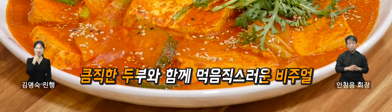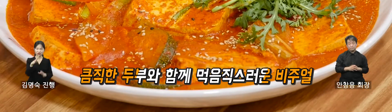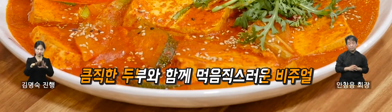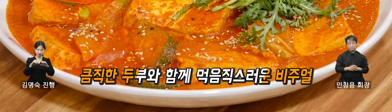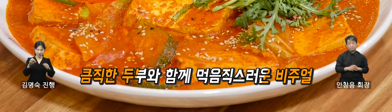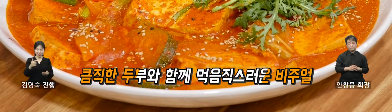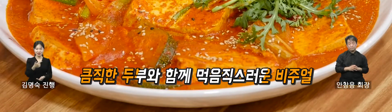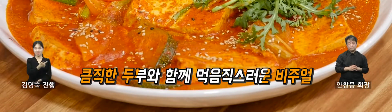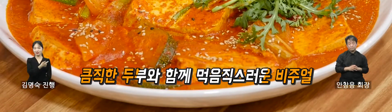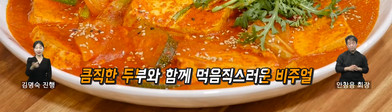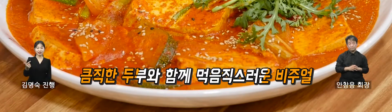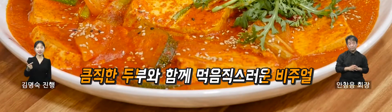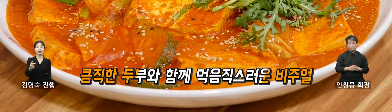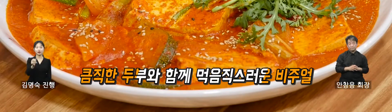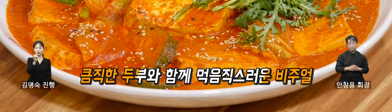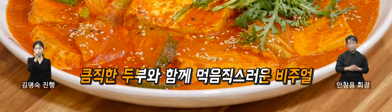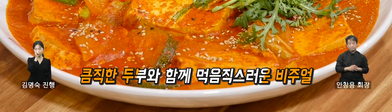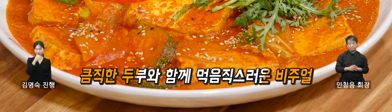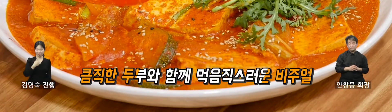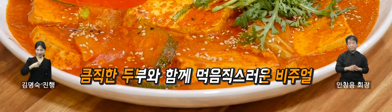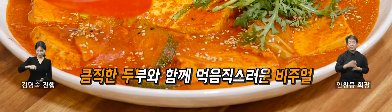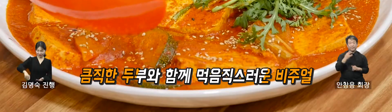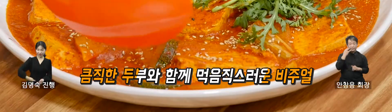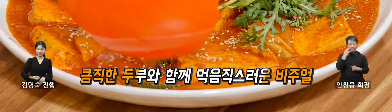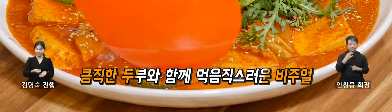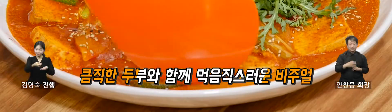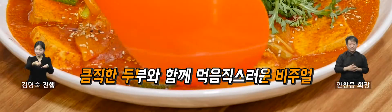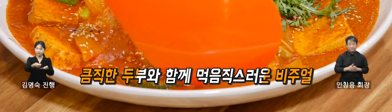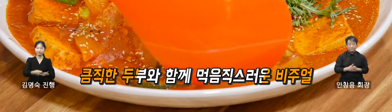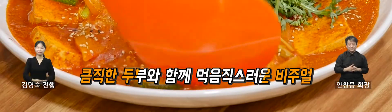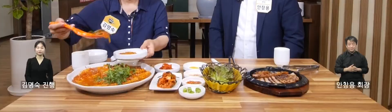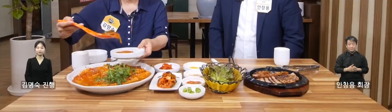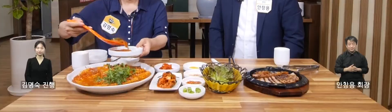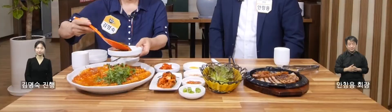큼지막한 것이 제가 좀 떠드릴게요. 네.